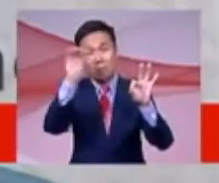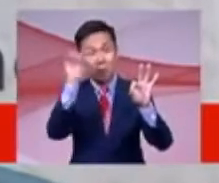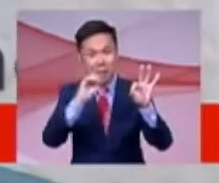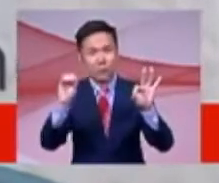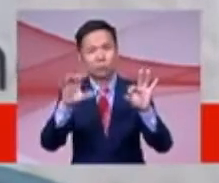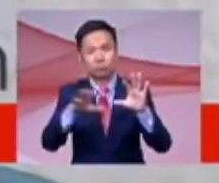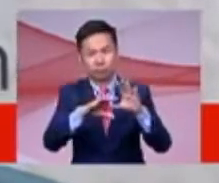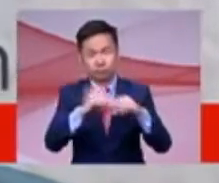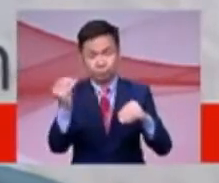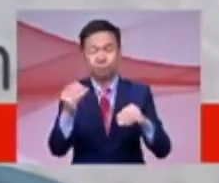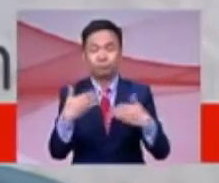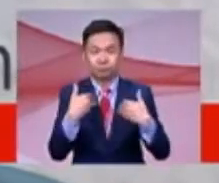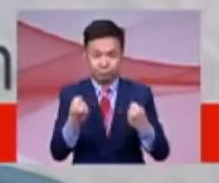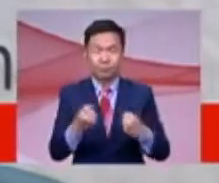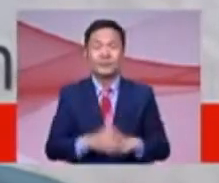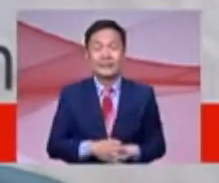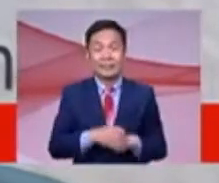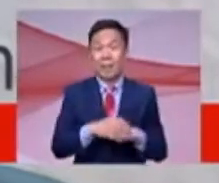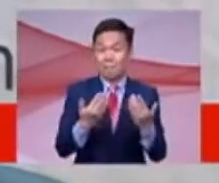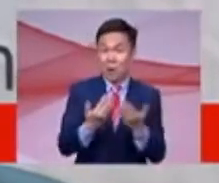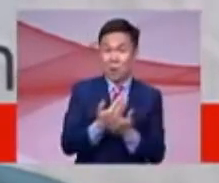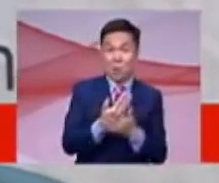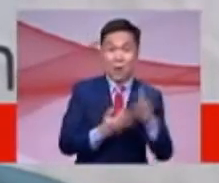91.3%. Kes baru adalah